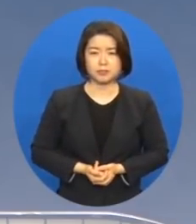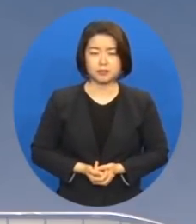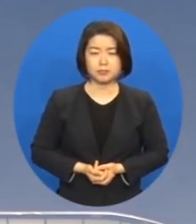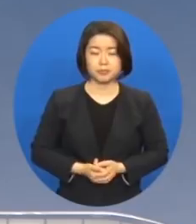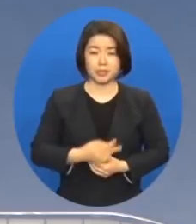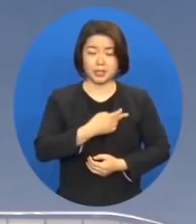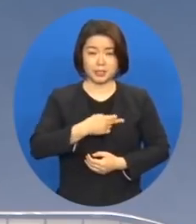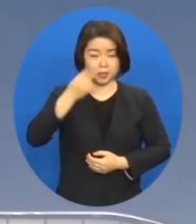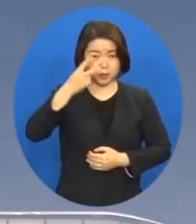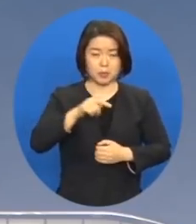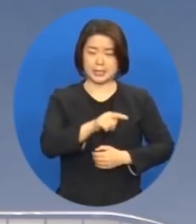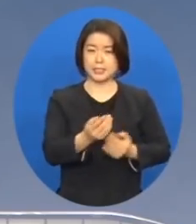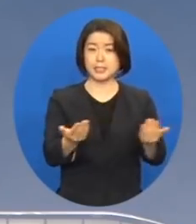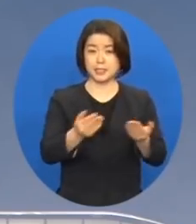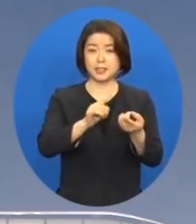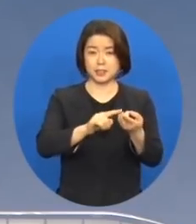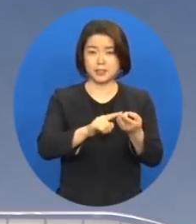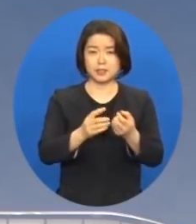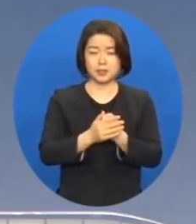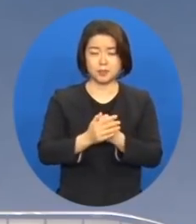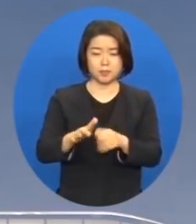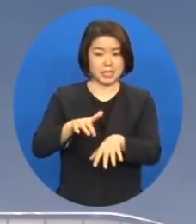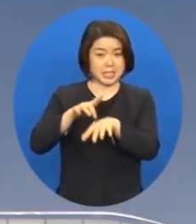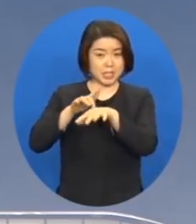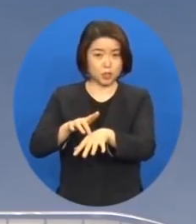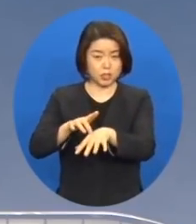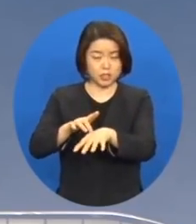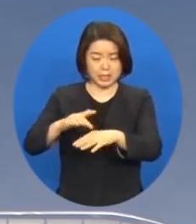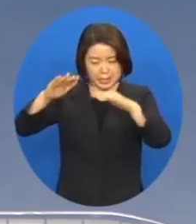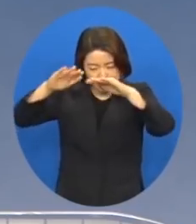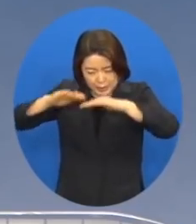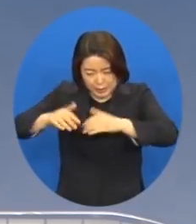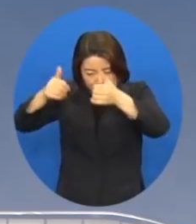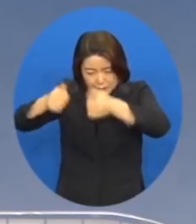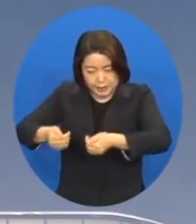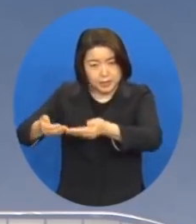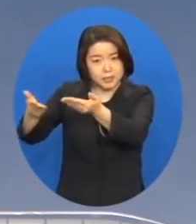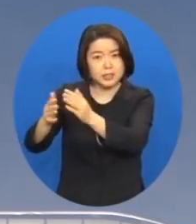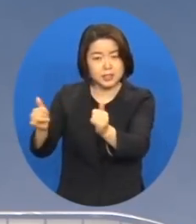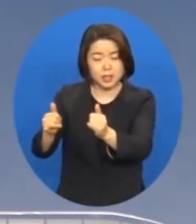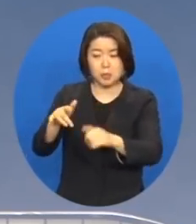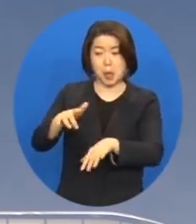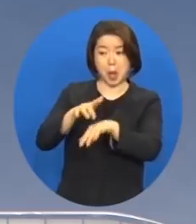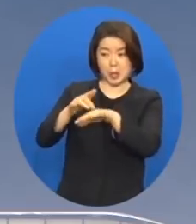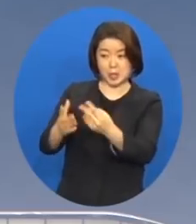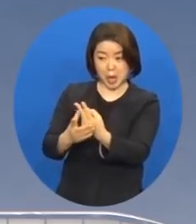사도 바울은 이 일을 귀신에게 제사하는 사람도 귀신과